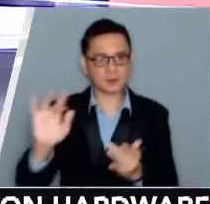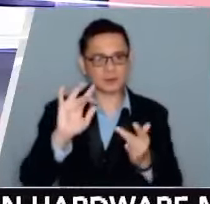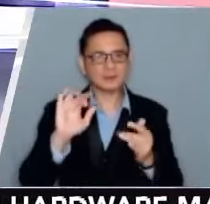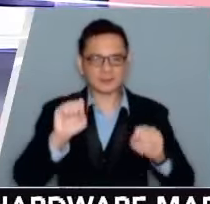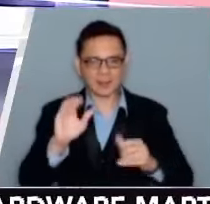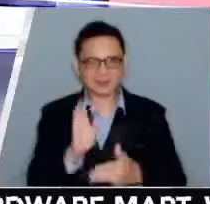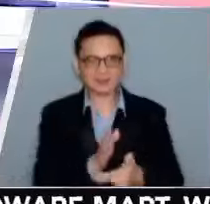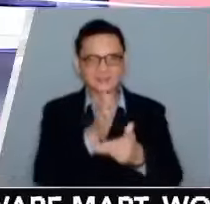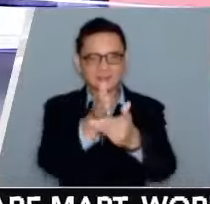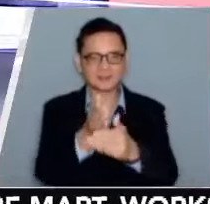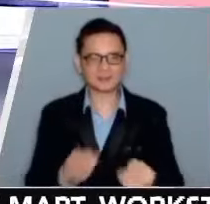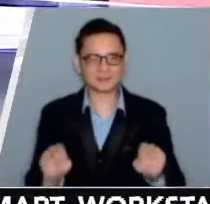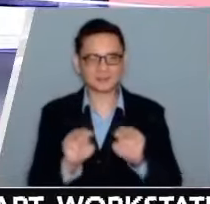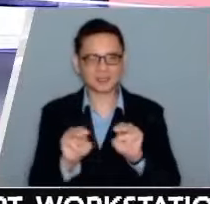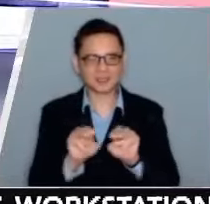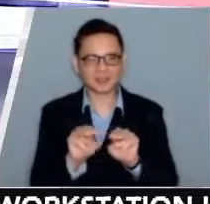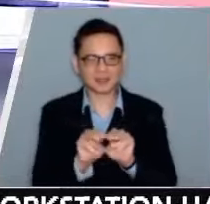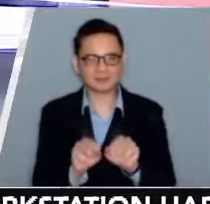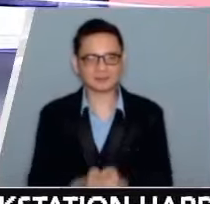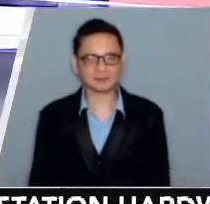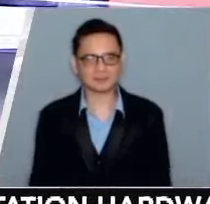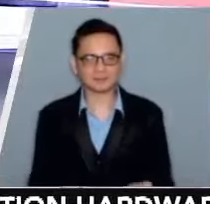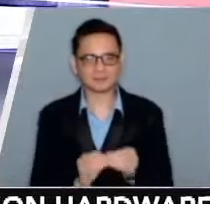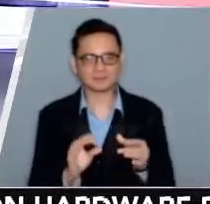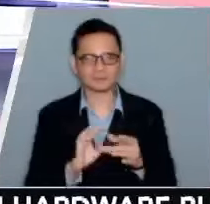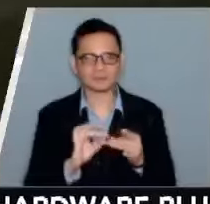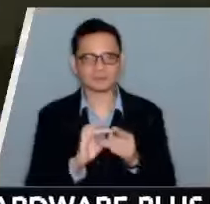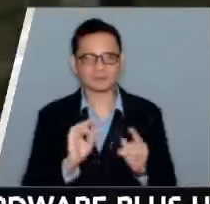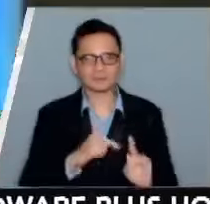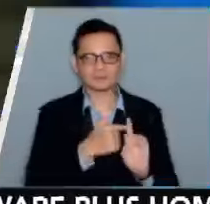tayo sa unang balita ni Bea Pinlac.